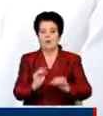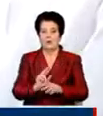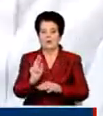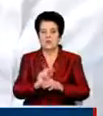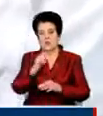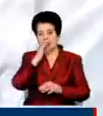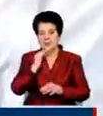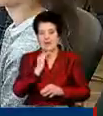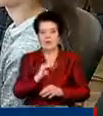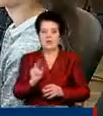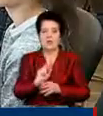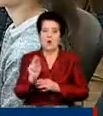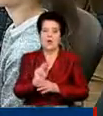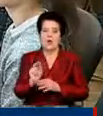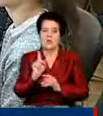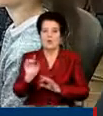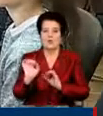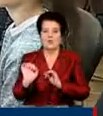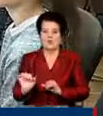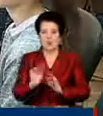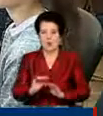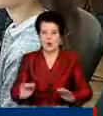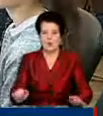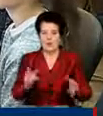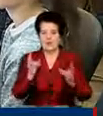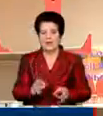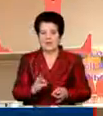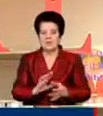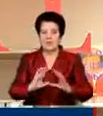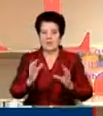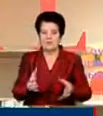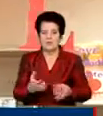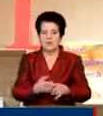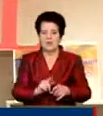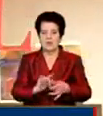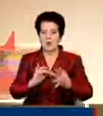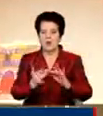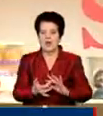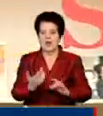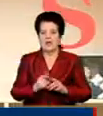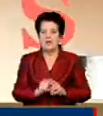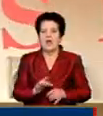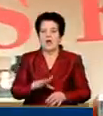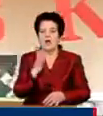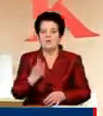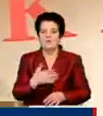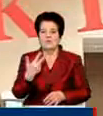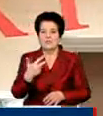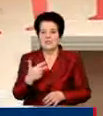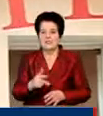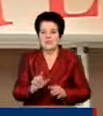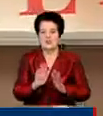instruiți, părinții au primit o lecție despre cum să-și protejeze copiii de riscurile din mediul online. Proiectul s-a desfășurat concomitent în peste 30